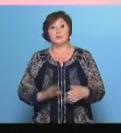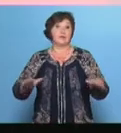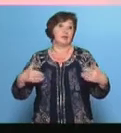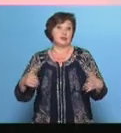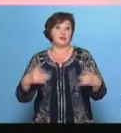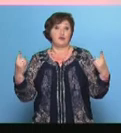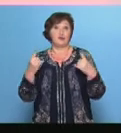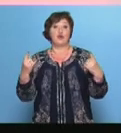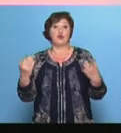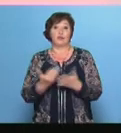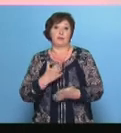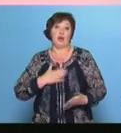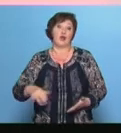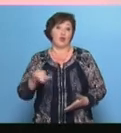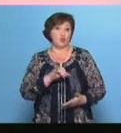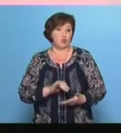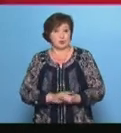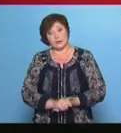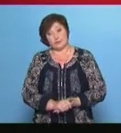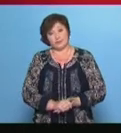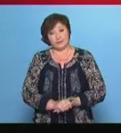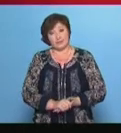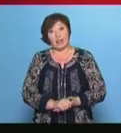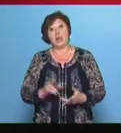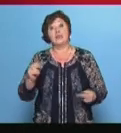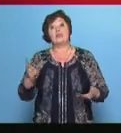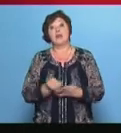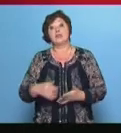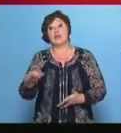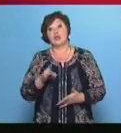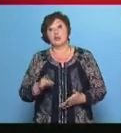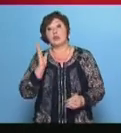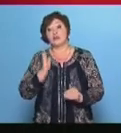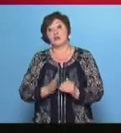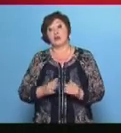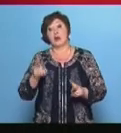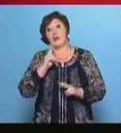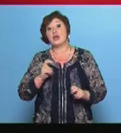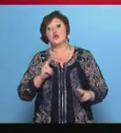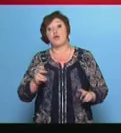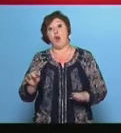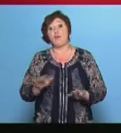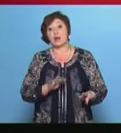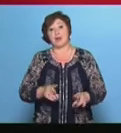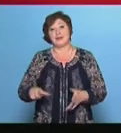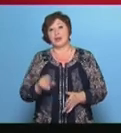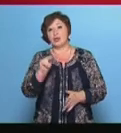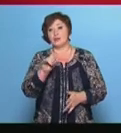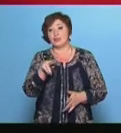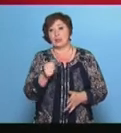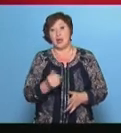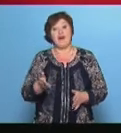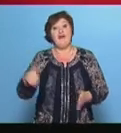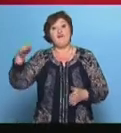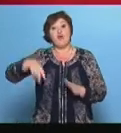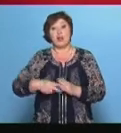Здравствуйте, в эфире новости Удмуртии, в студии Елена Керн. Спасатели республики завершили поисковую операцию на реке Чепца. Водолазы